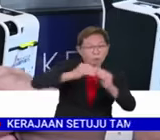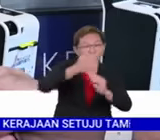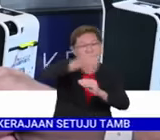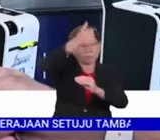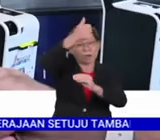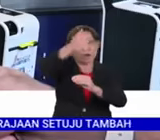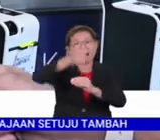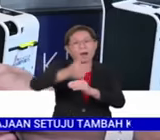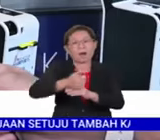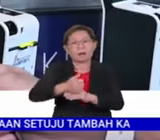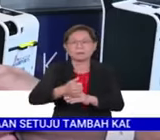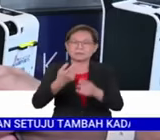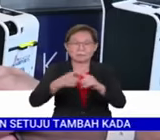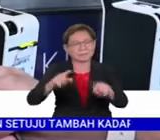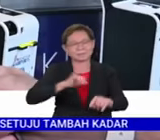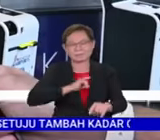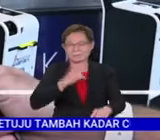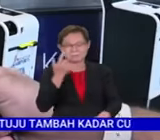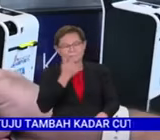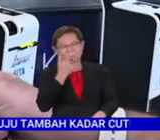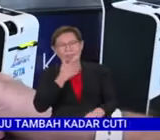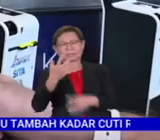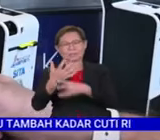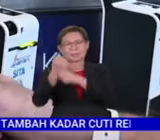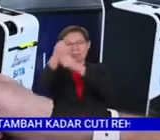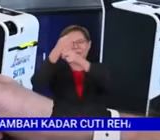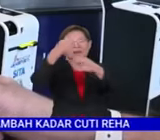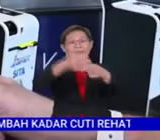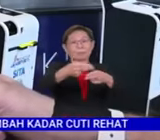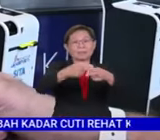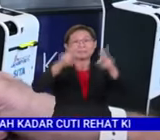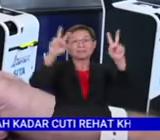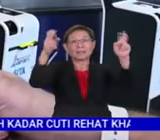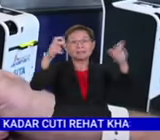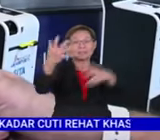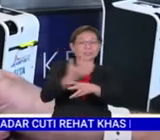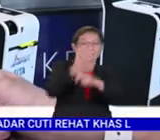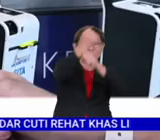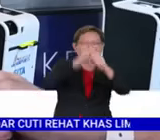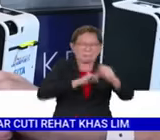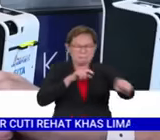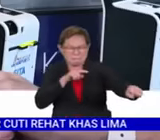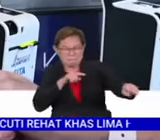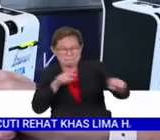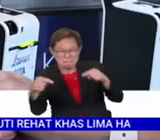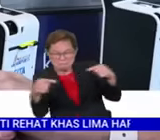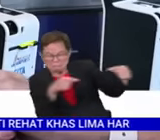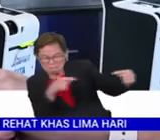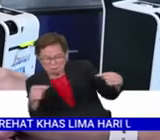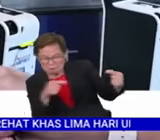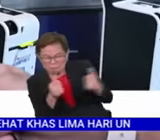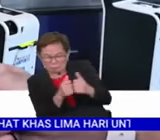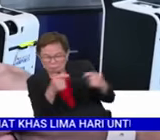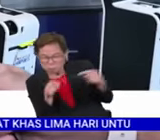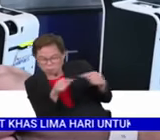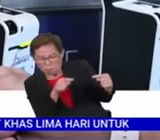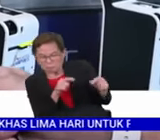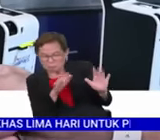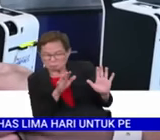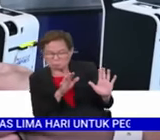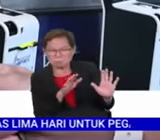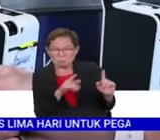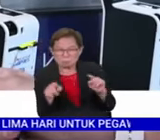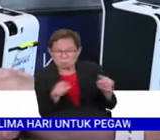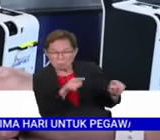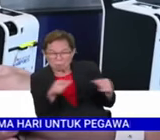title champion. Tetapi saya tak nak dia mendapatkan title champion tu, so saya nak fight dengan dia. Memang saya nak tolak dia